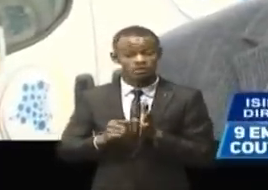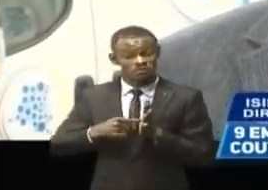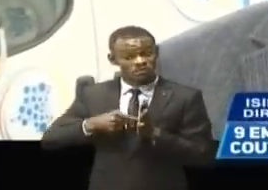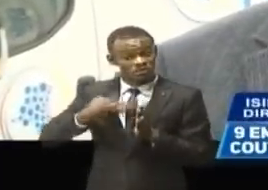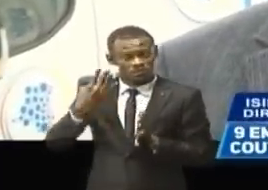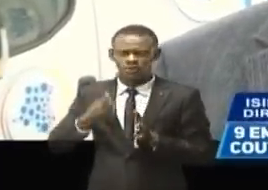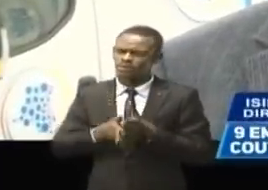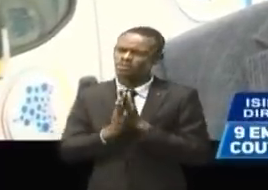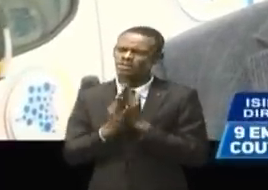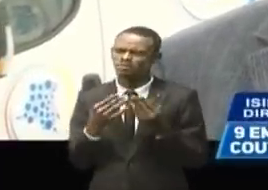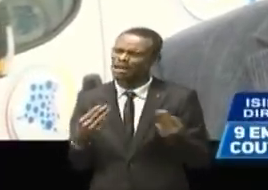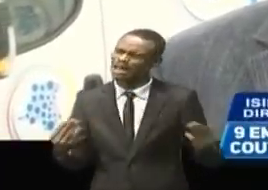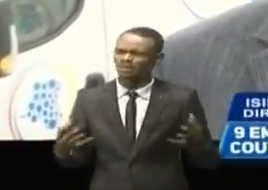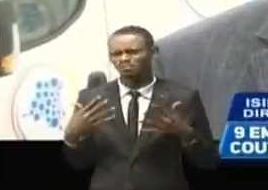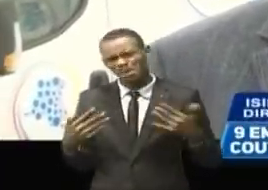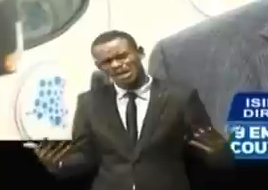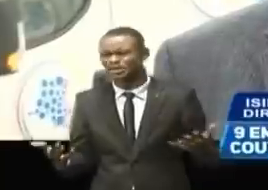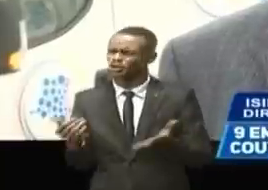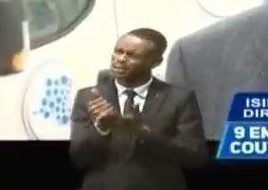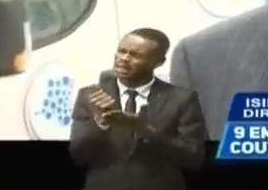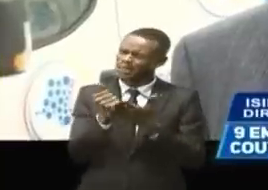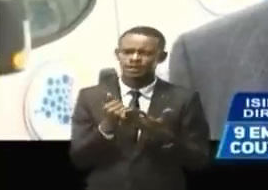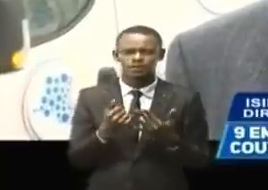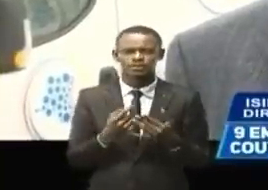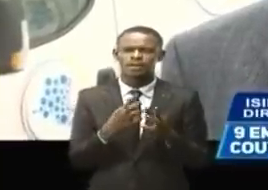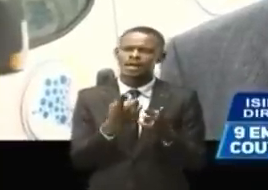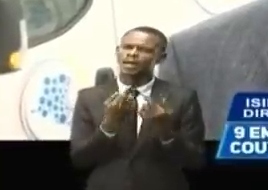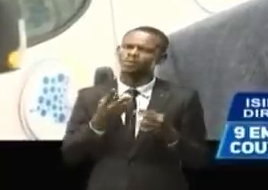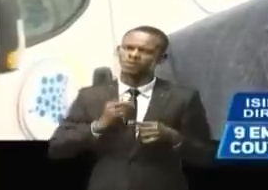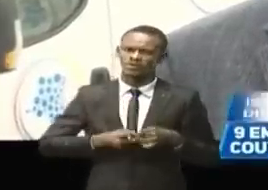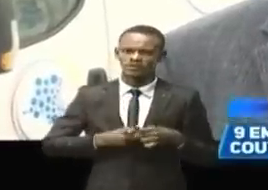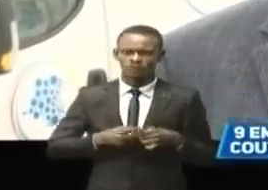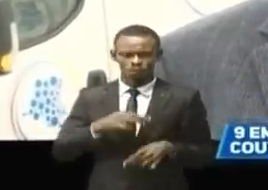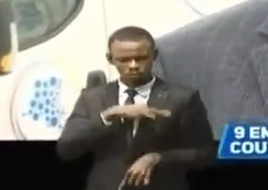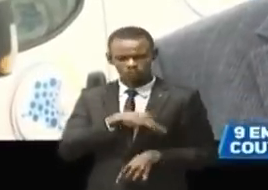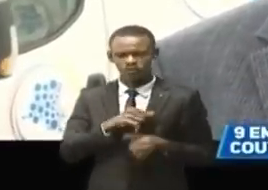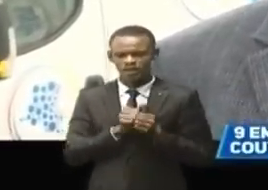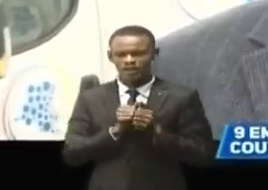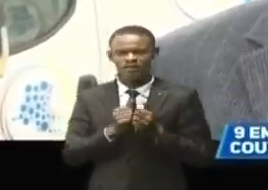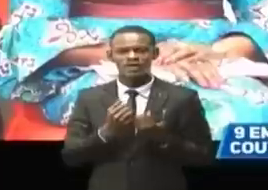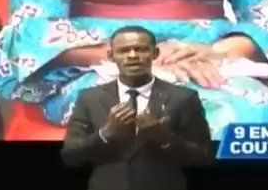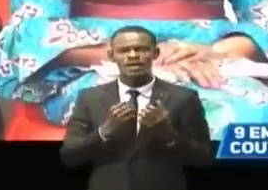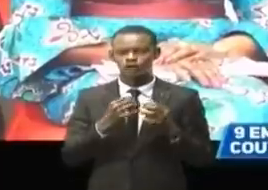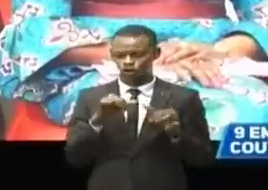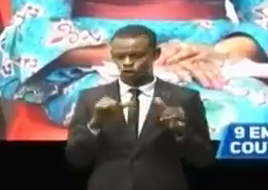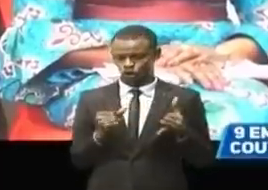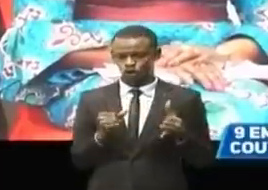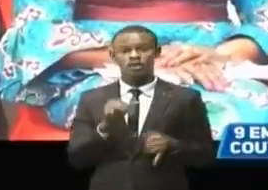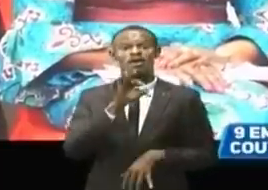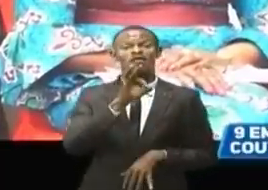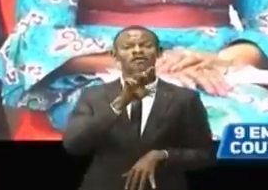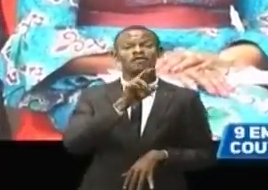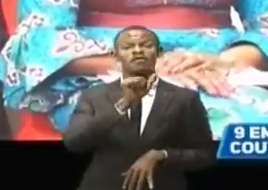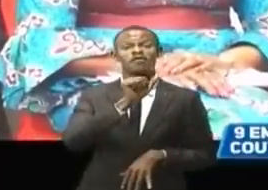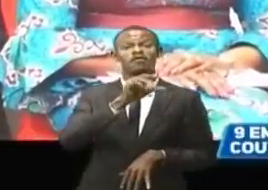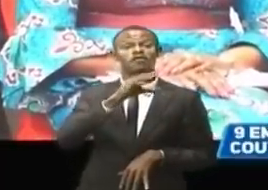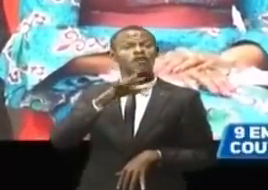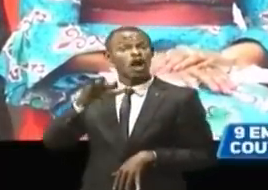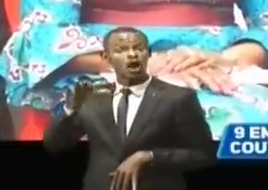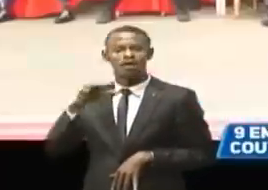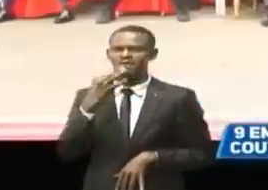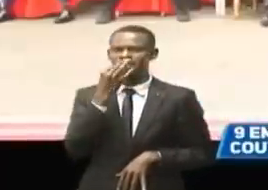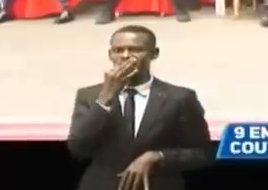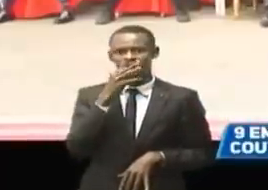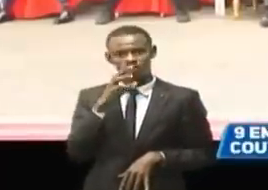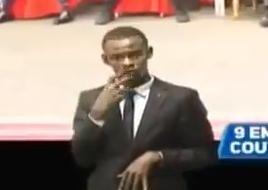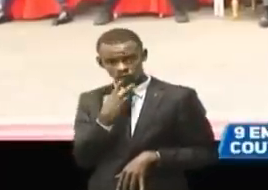mesure de couvrir cet événement. Aujourd'hui, comme je l'ai dit, je n'ai pas besoin des mots pour le dire, mais j'ai besoin des images. Les gens voient les